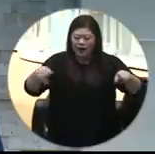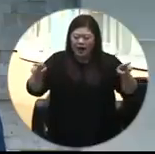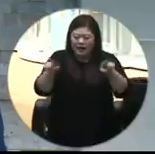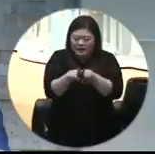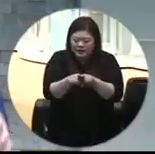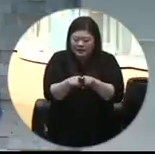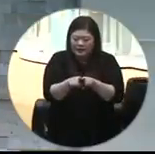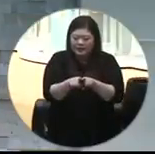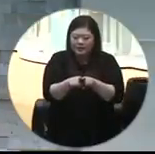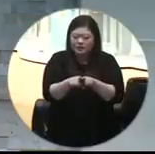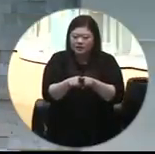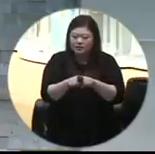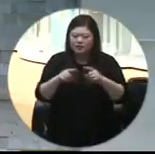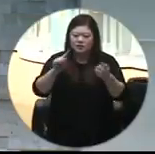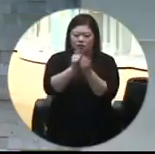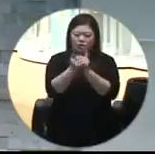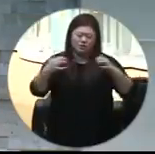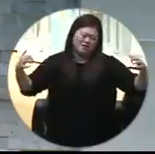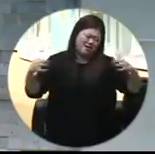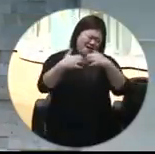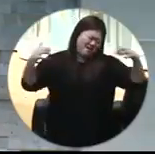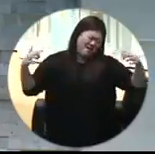졌고 전쟁이 졌어요.